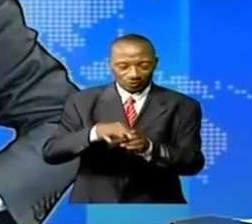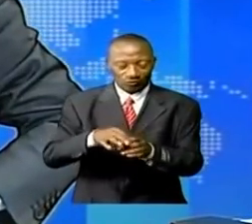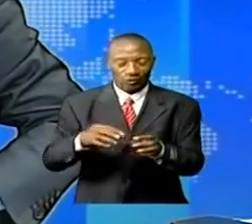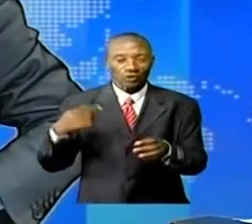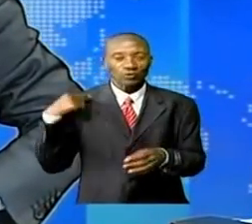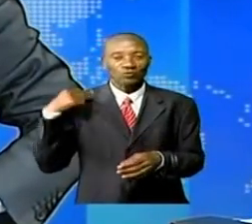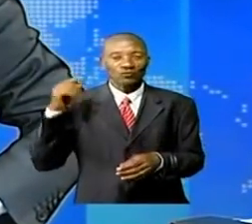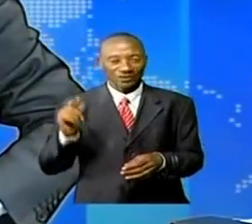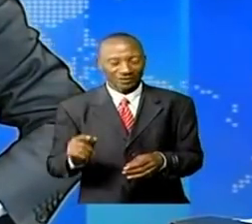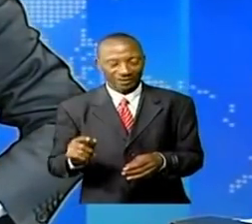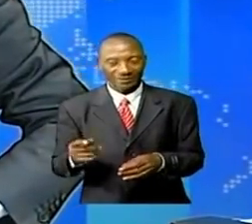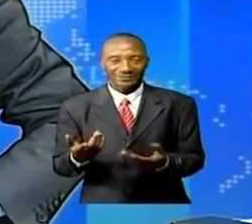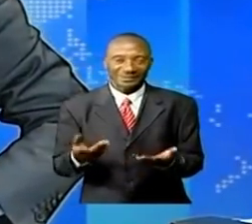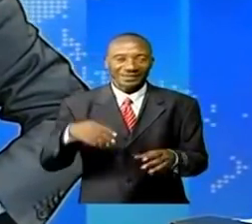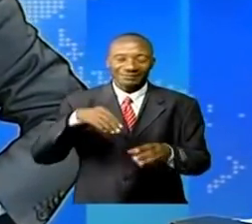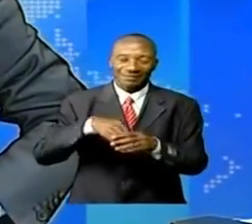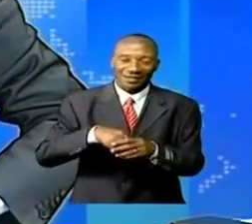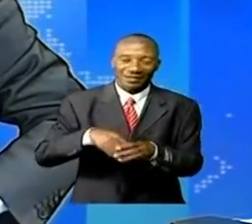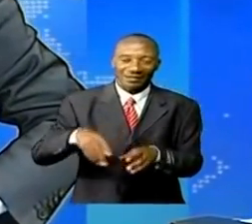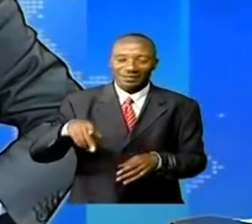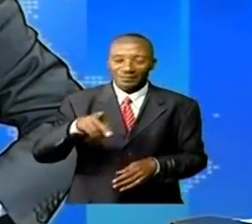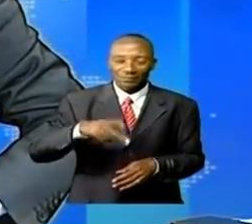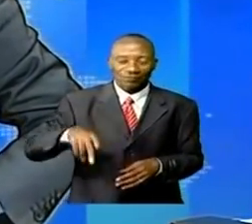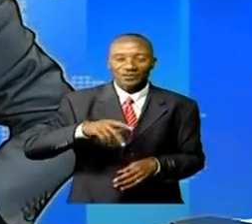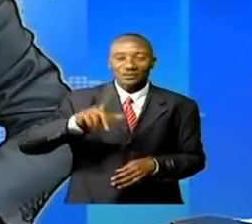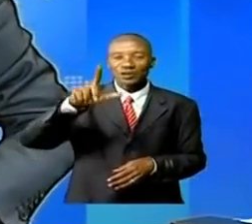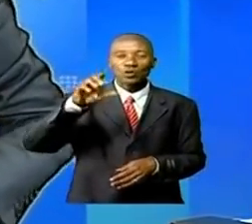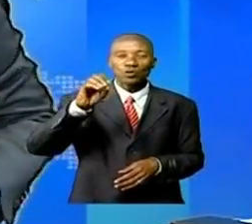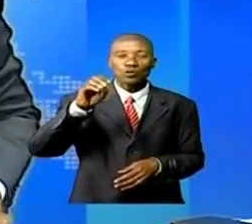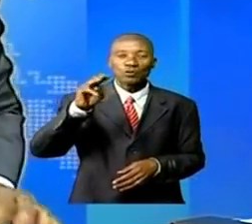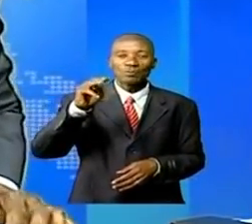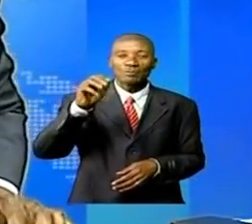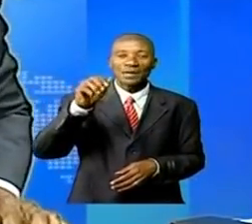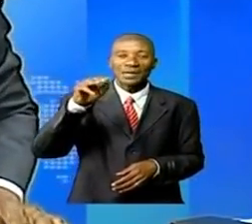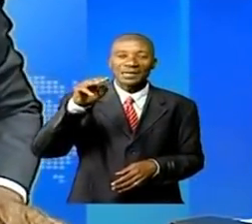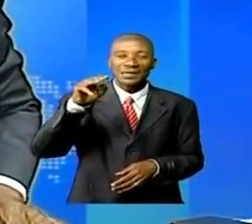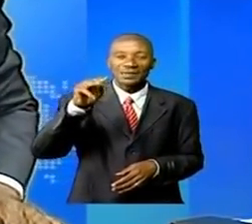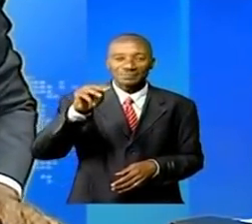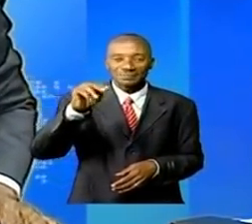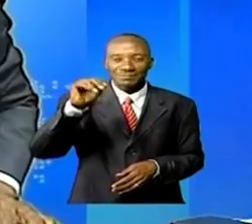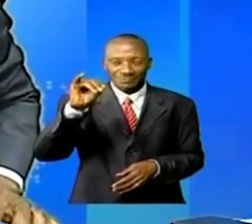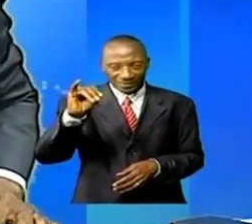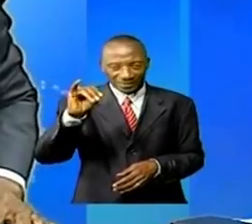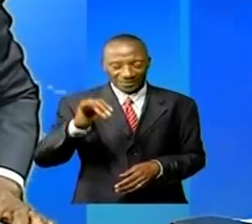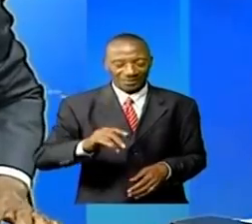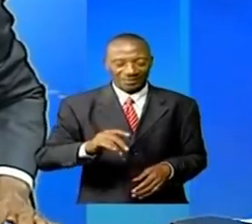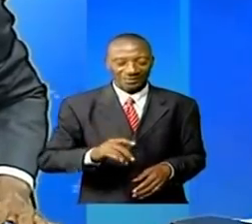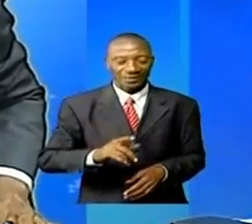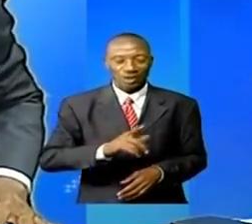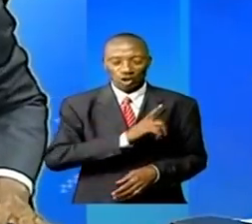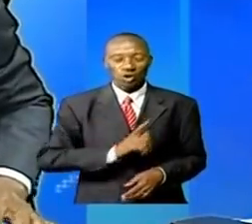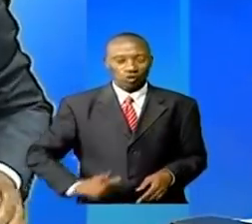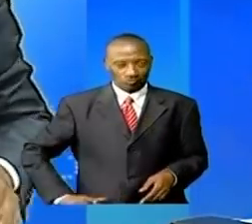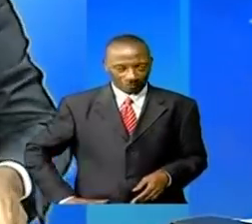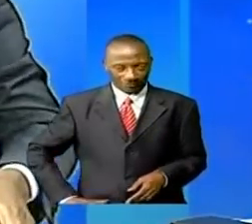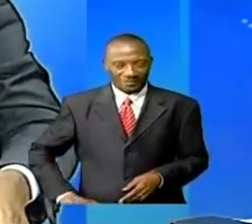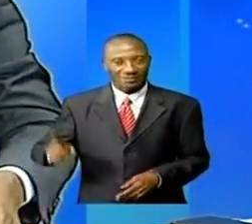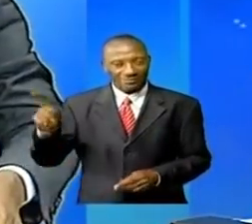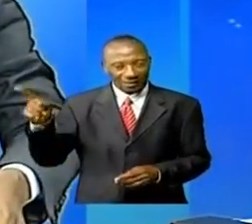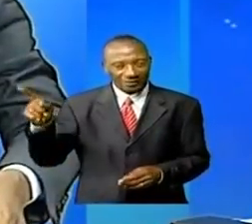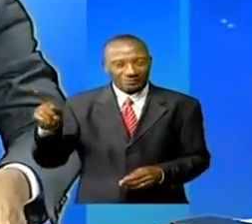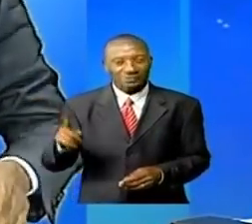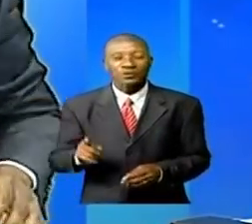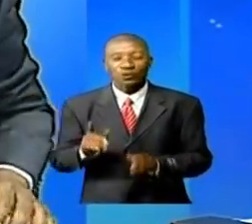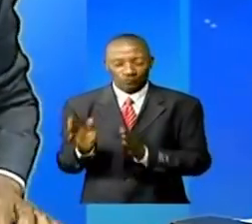de l'OMAMI veulent en savoir sur le choix de candidats de l'Union sacrée. Ils ont reçu des explications claires et précises auprès